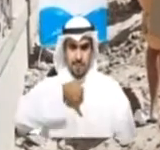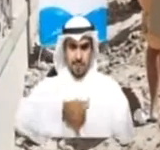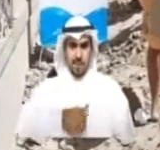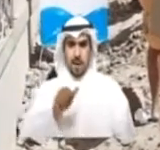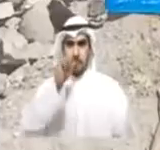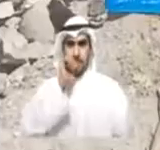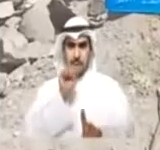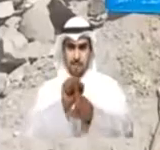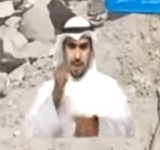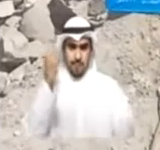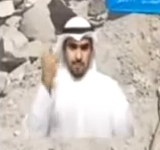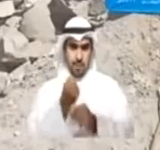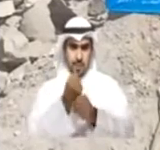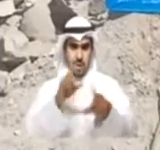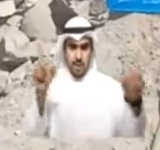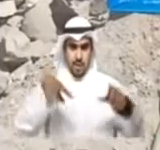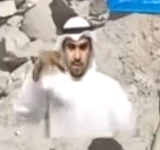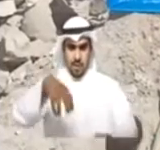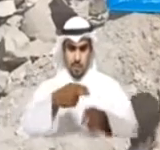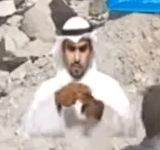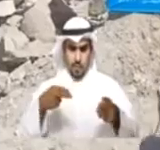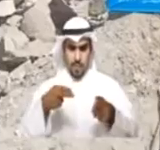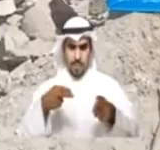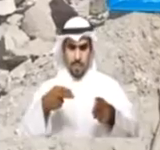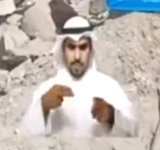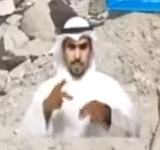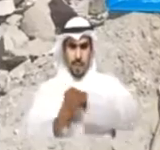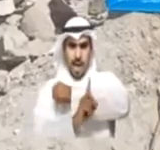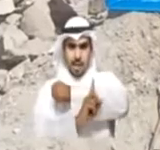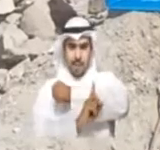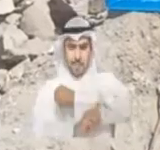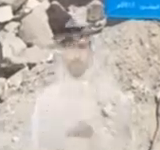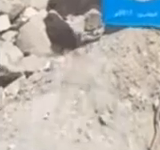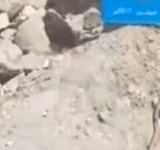مشروع المياه. مروان نبيل لتلفزيون دولة الكويت، عدن.